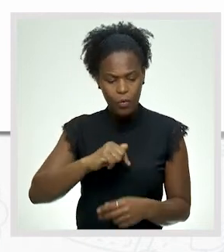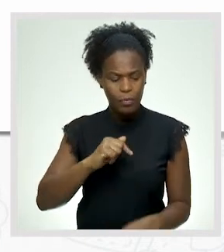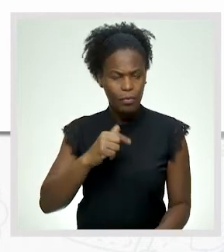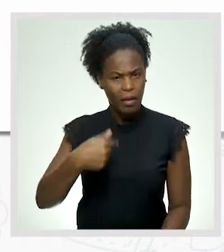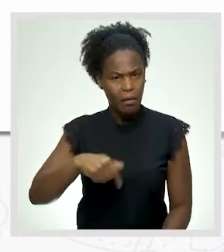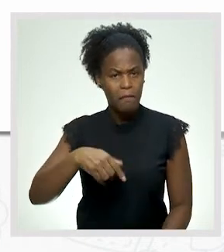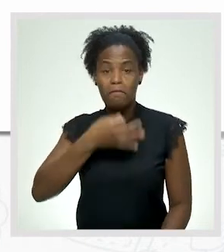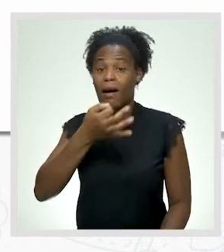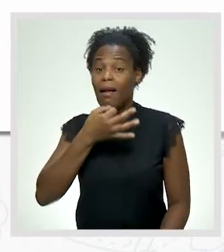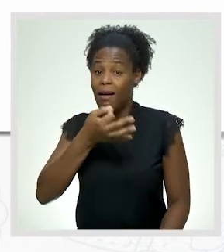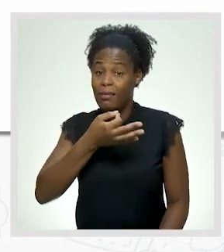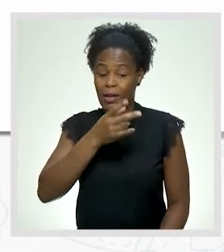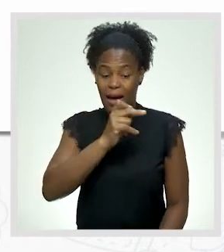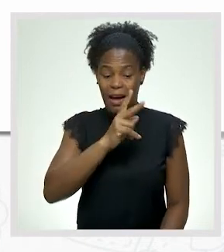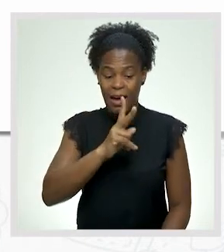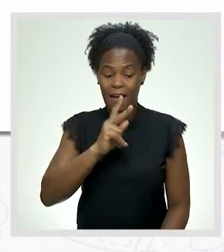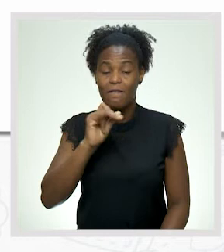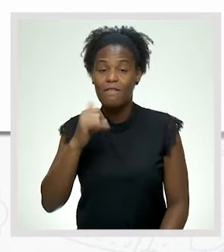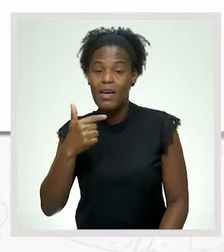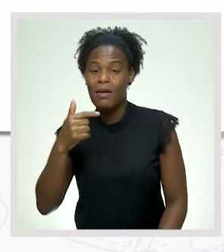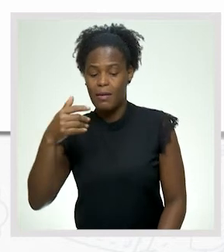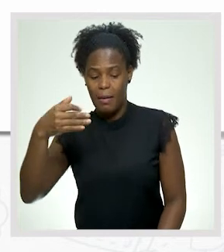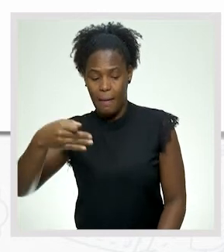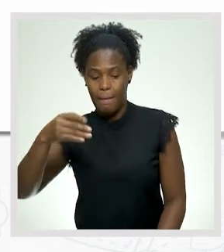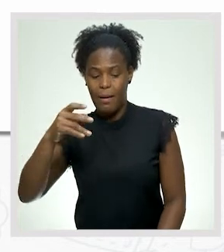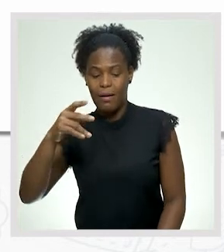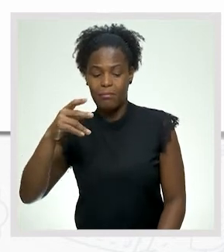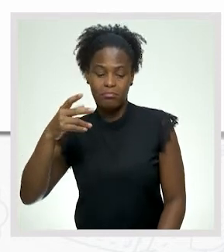Encore. On avait rêvé.